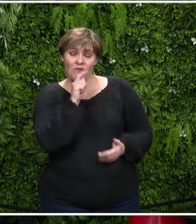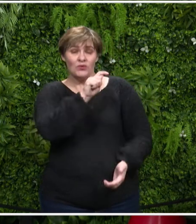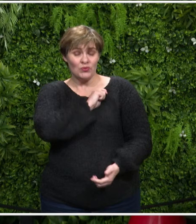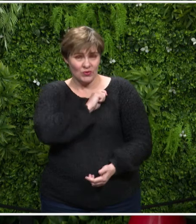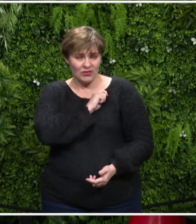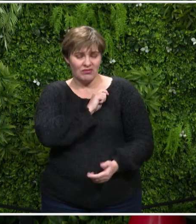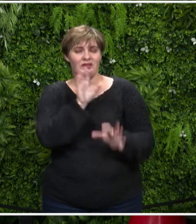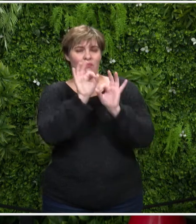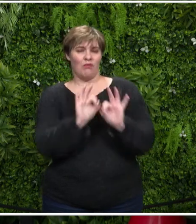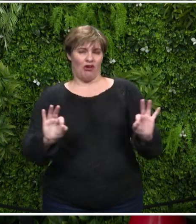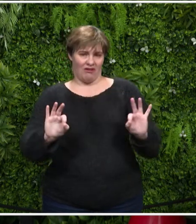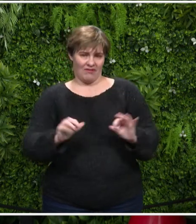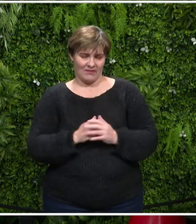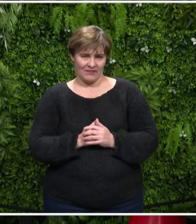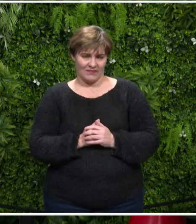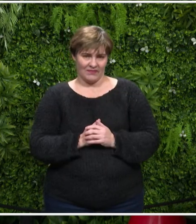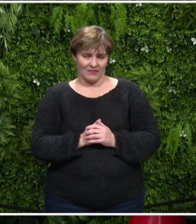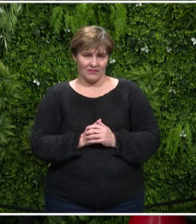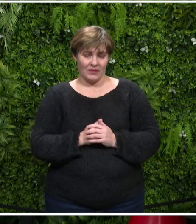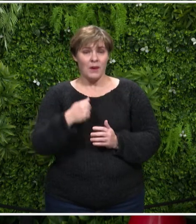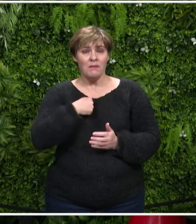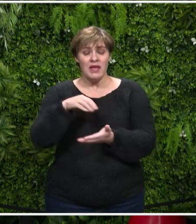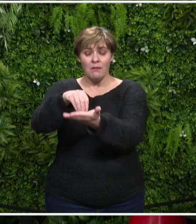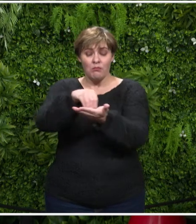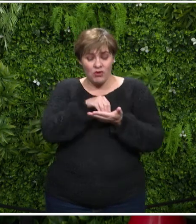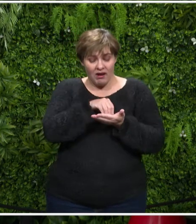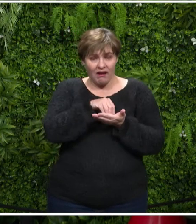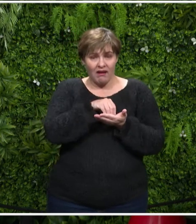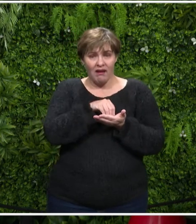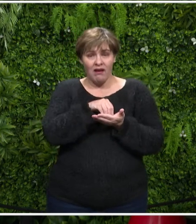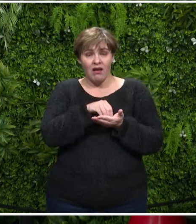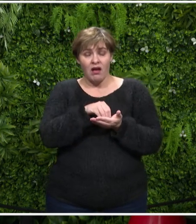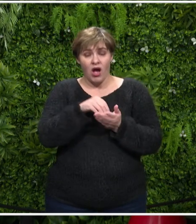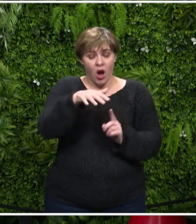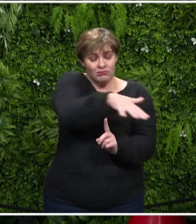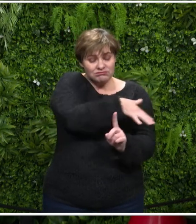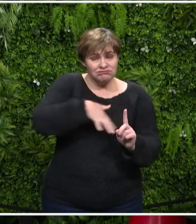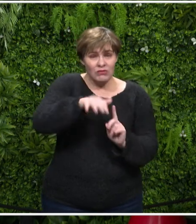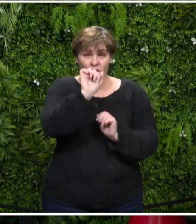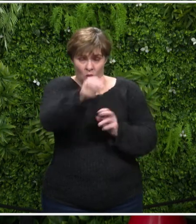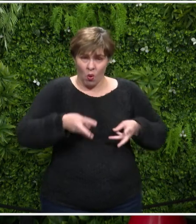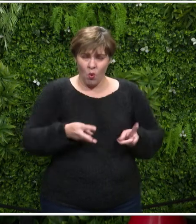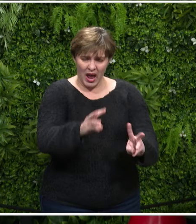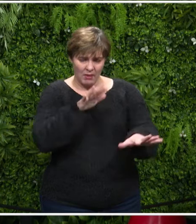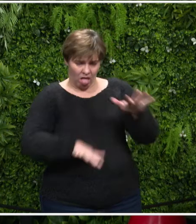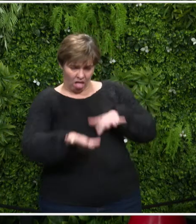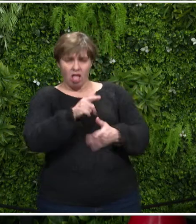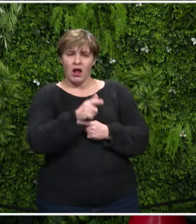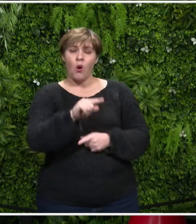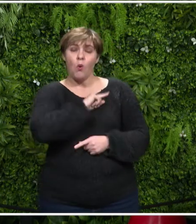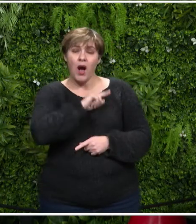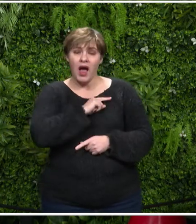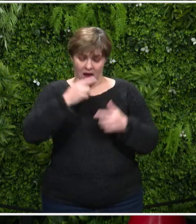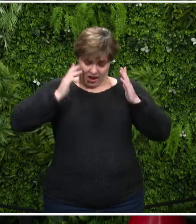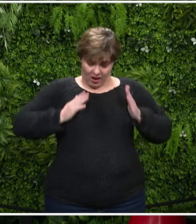waarheid is suiwer. Ek bring omstandighede oor jou pad wat die onsuiwerheid